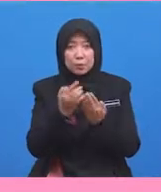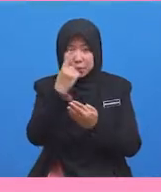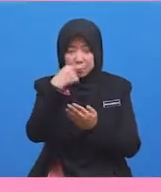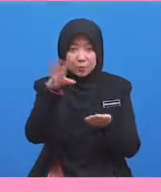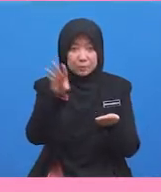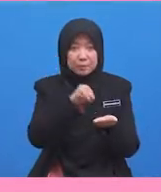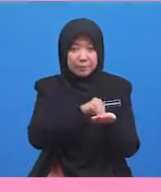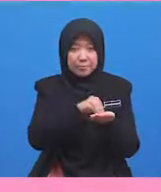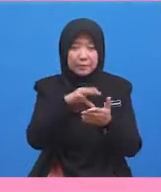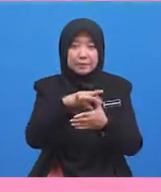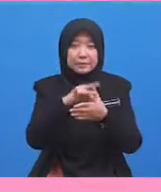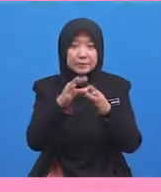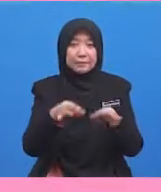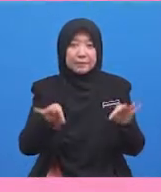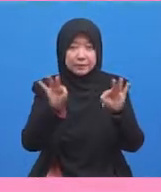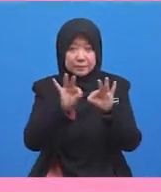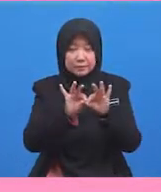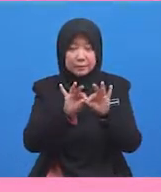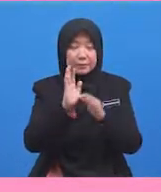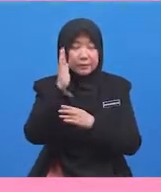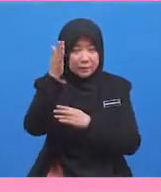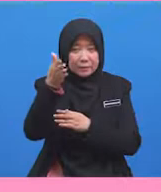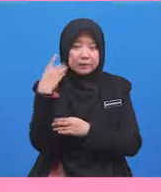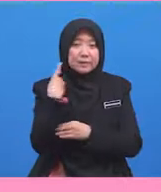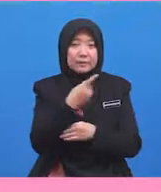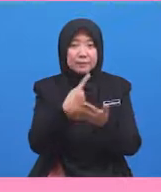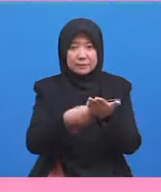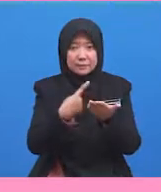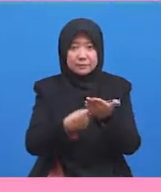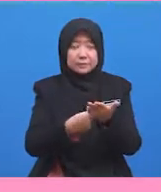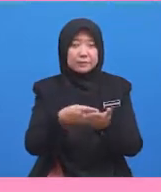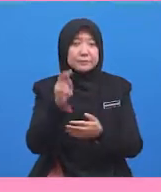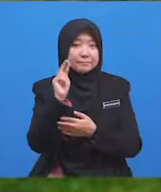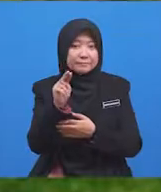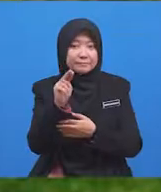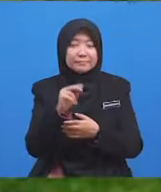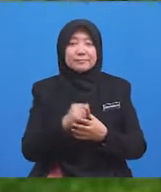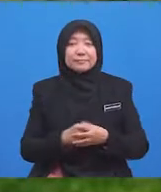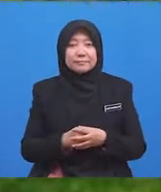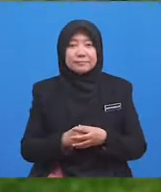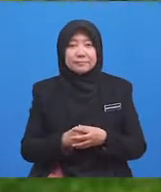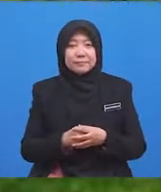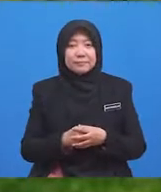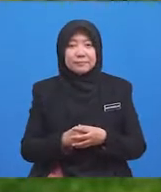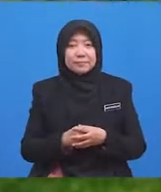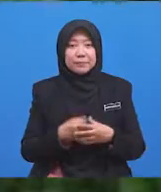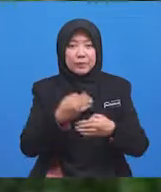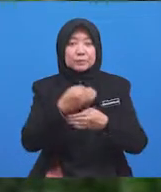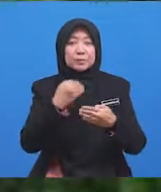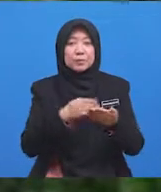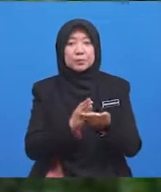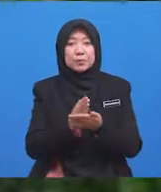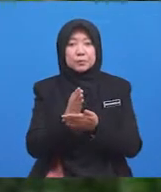mencatat isi-isi penting yang akan kita bincangkan sebentar lagi sebelum cek kuteruskan